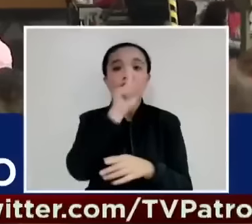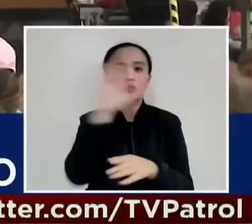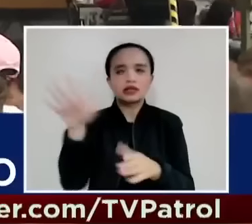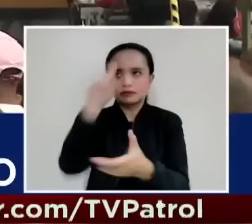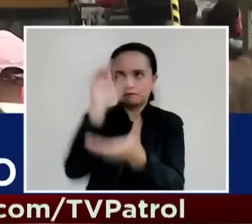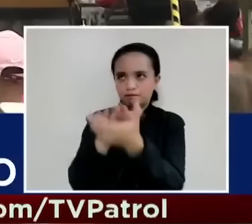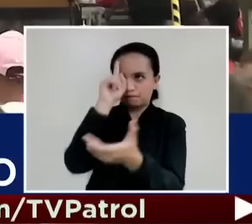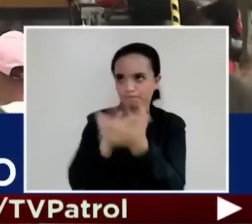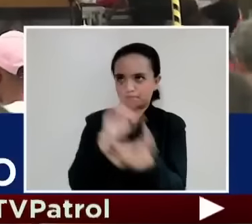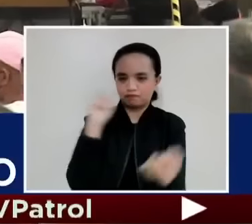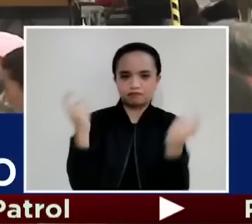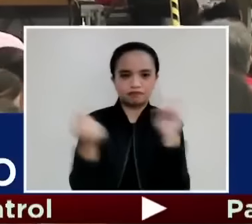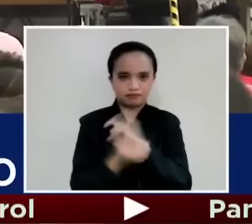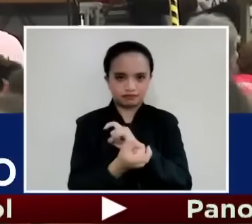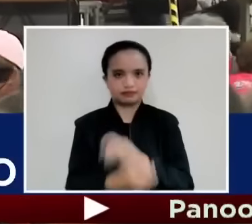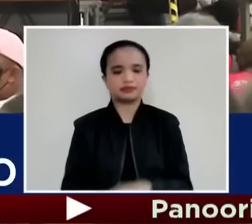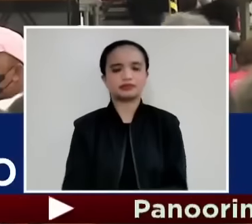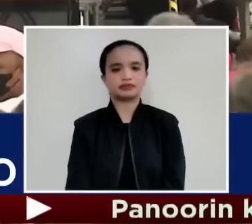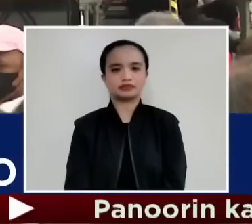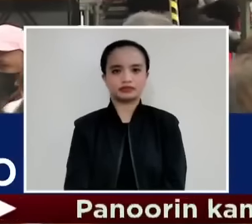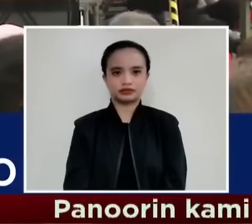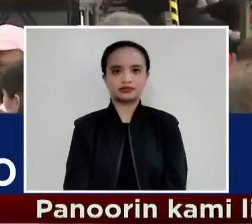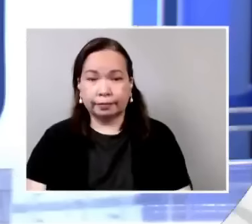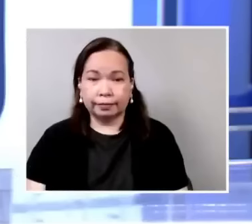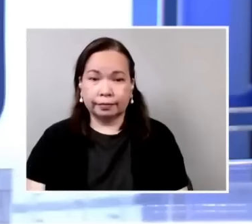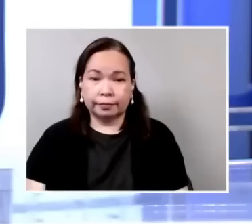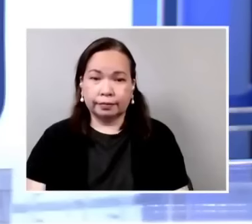pagbabago. Robert Mano, ABS-CBN News.